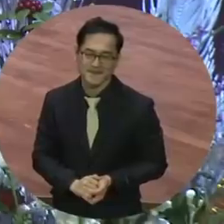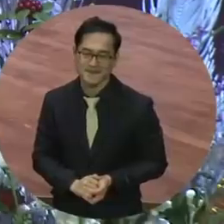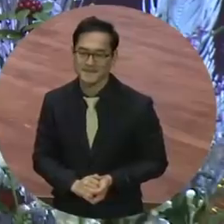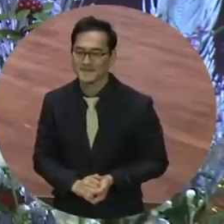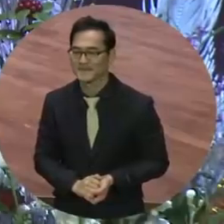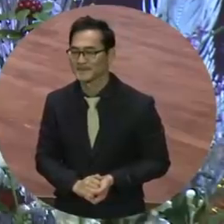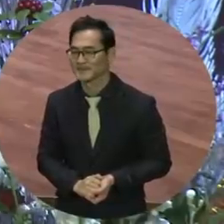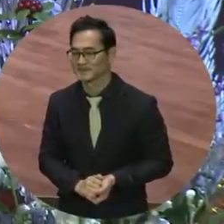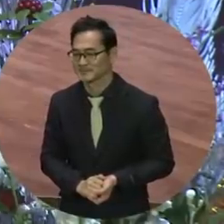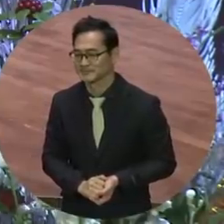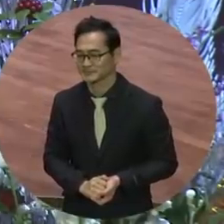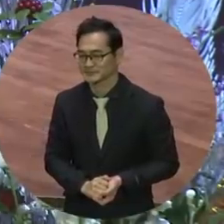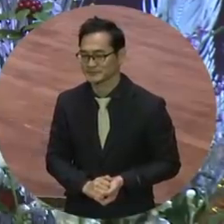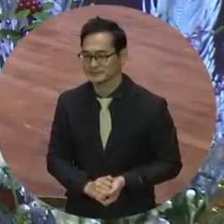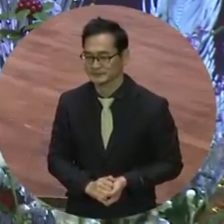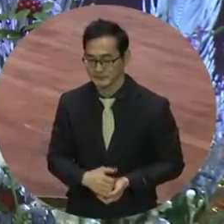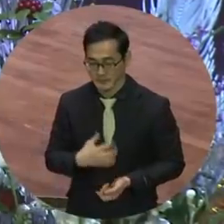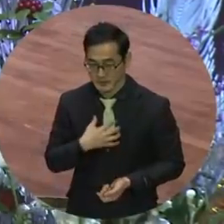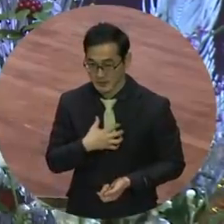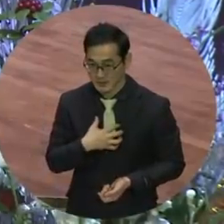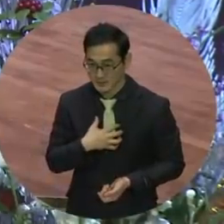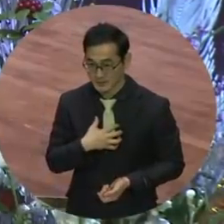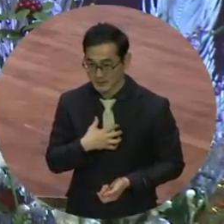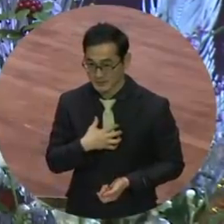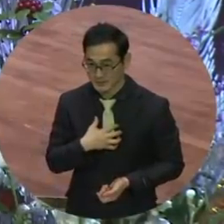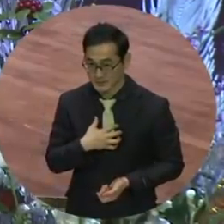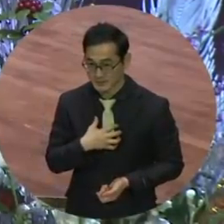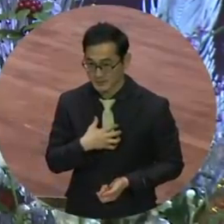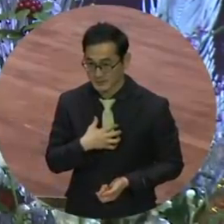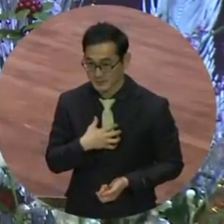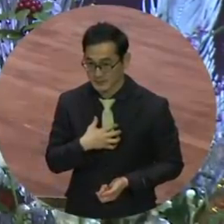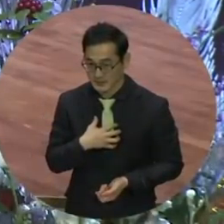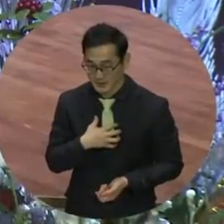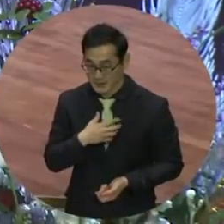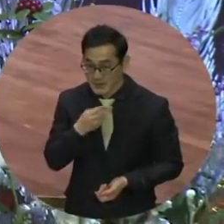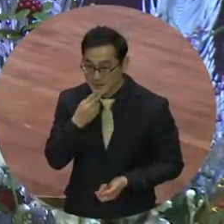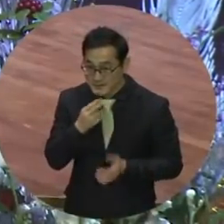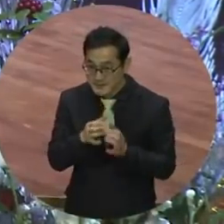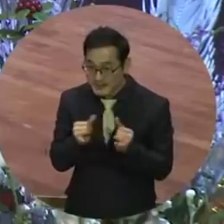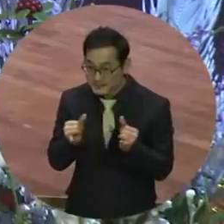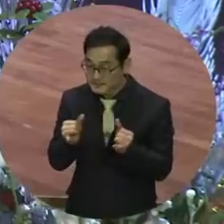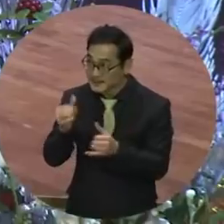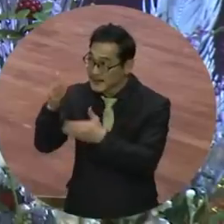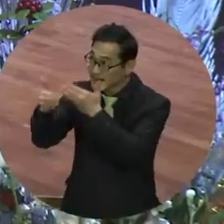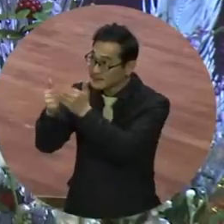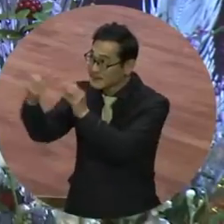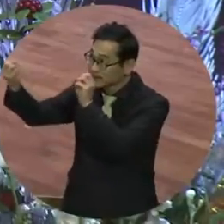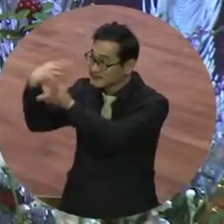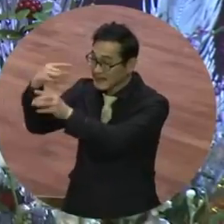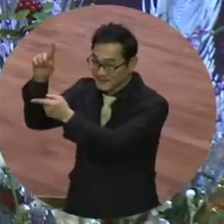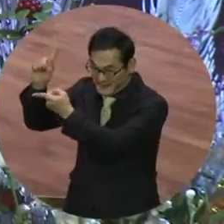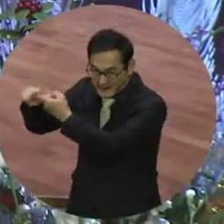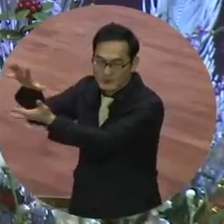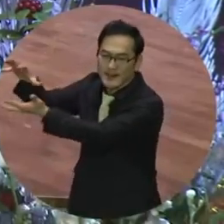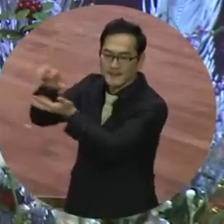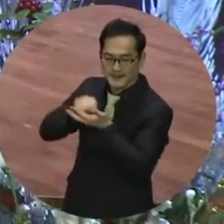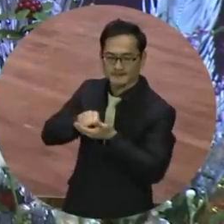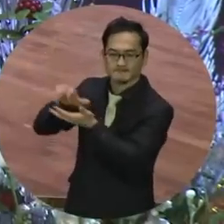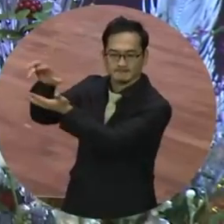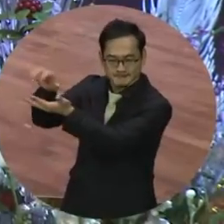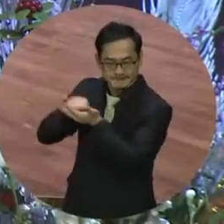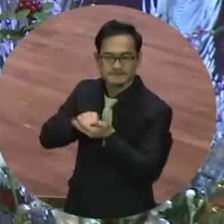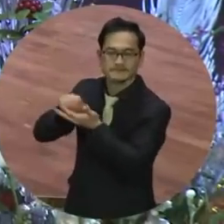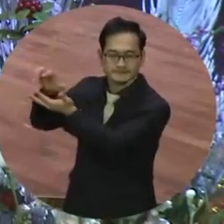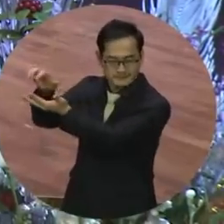그런 사람들은요 어떻게 되느냐 견고한 응답 속에 들어가게 돼 있어요. 이 응답 받으시길 주님으로 축복합니다.